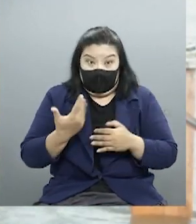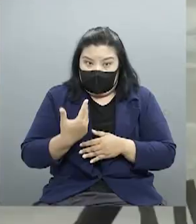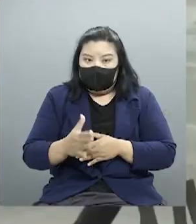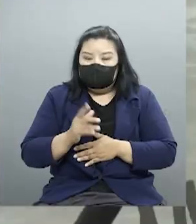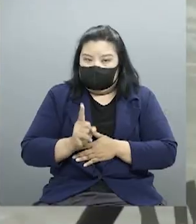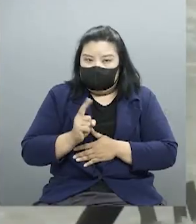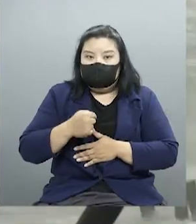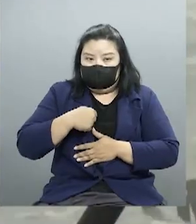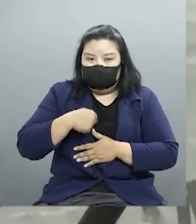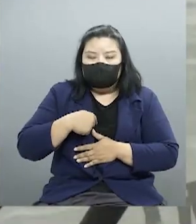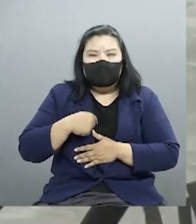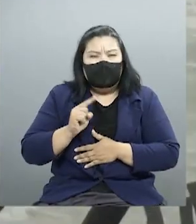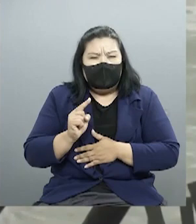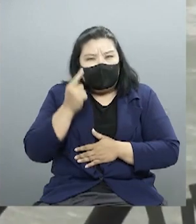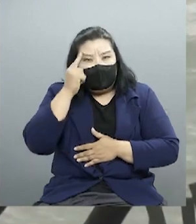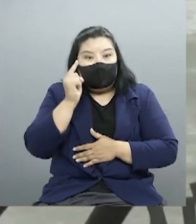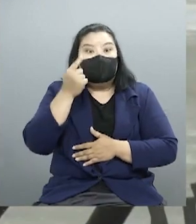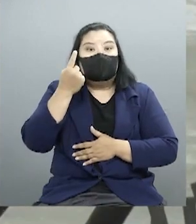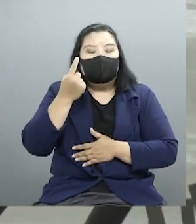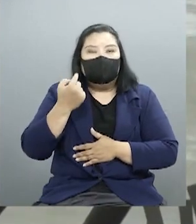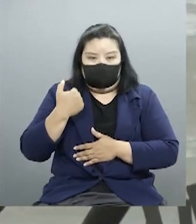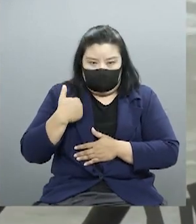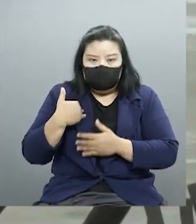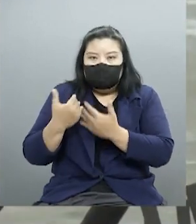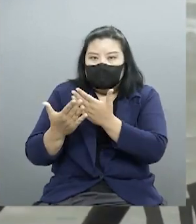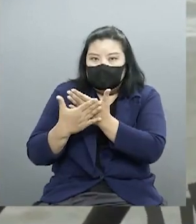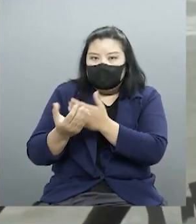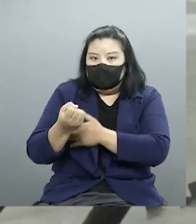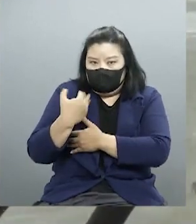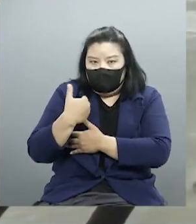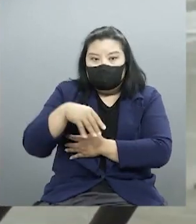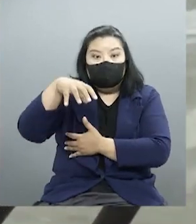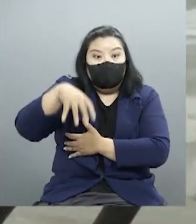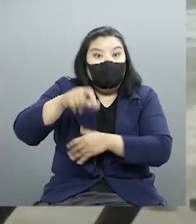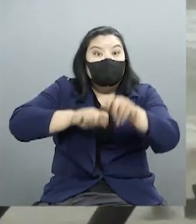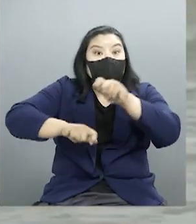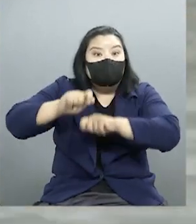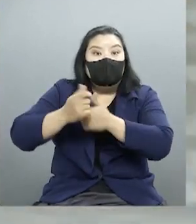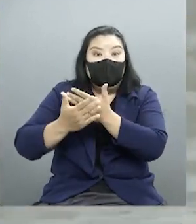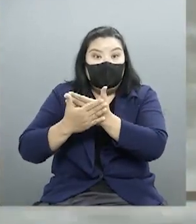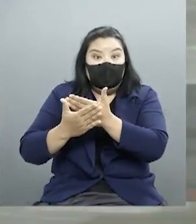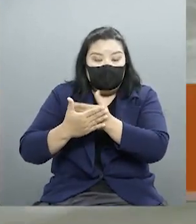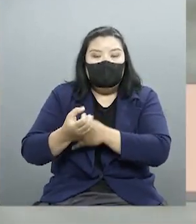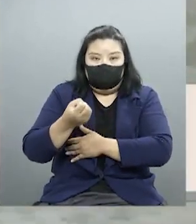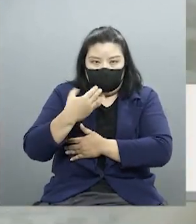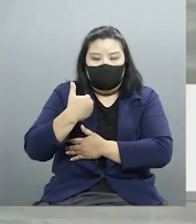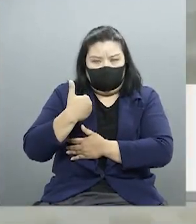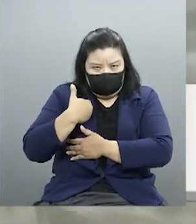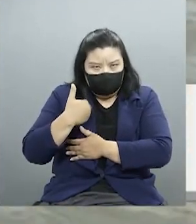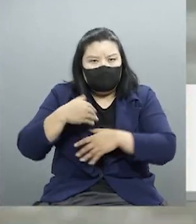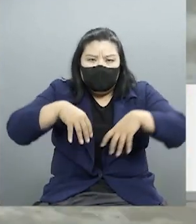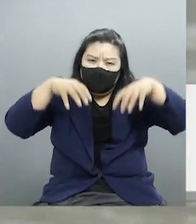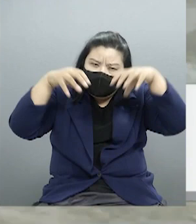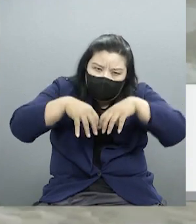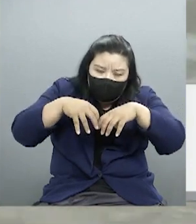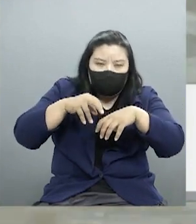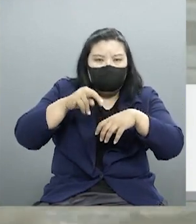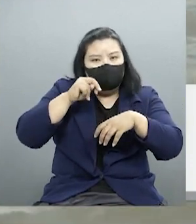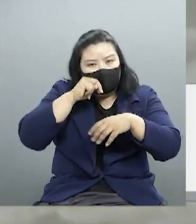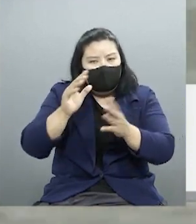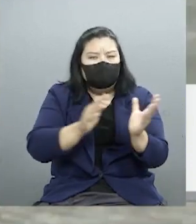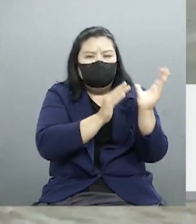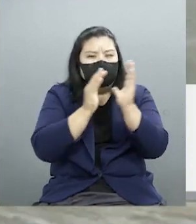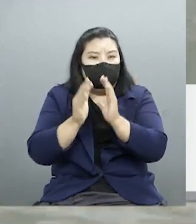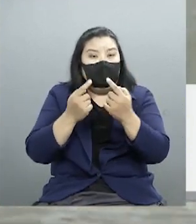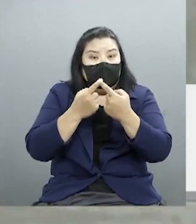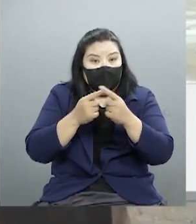ยเนี่ยการทำข่าวนี้เราก็ได้รับการแจ้งเตือนมาจากกรมอุตุนิยมวิทยานะคะว่าจะมีฝนตกหนักและคลื่นลมแรงแต่เอาเข้าจริ